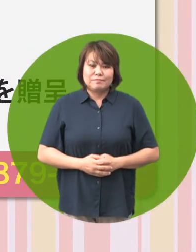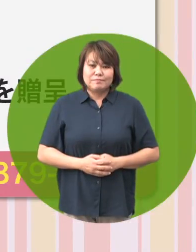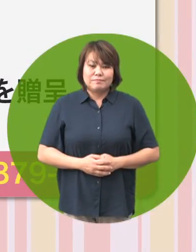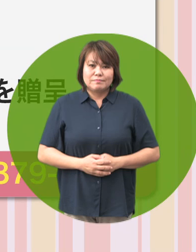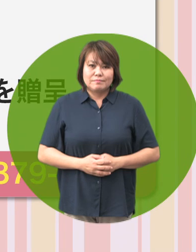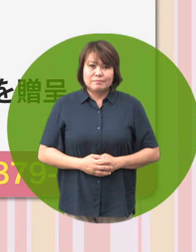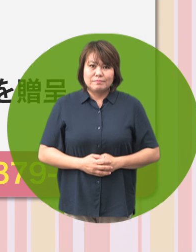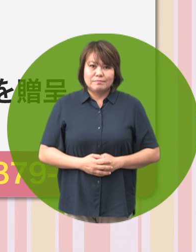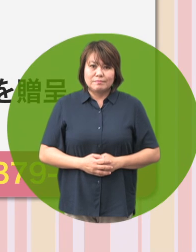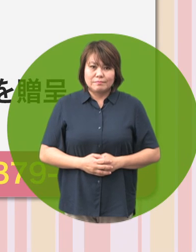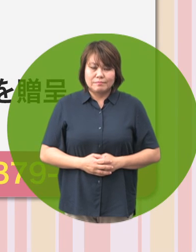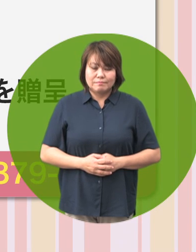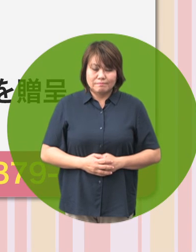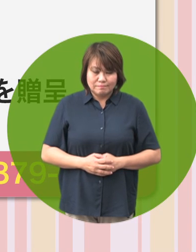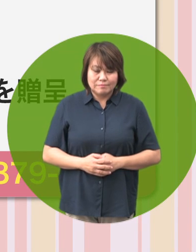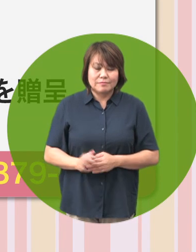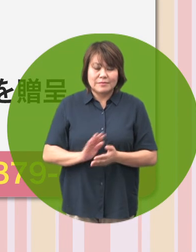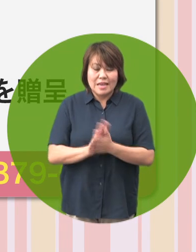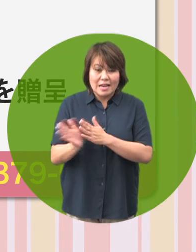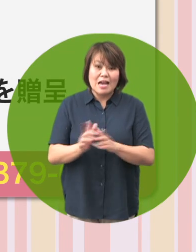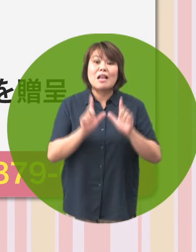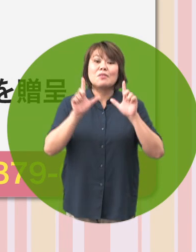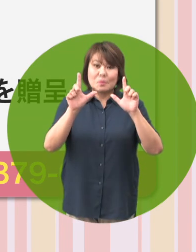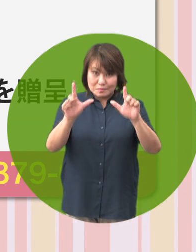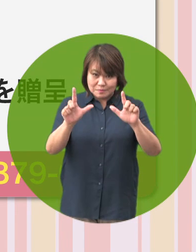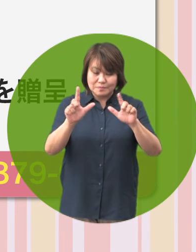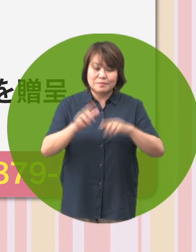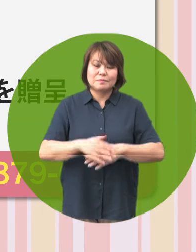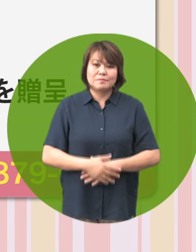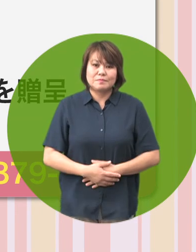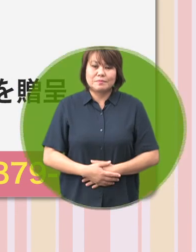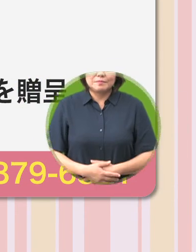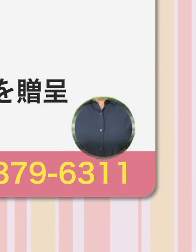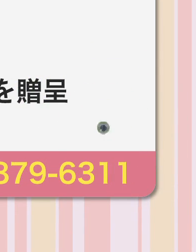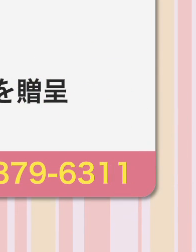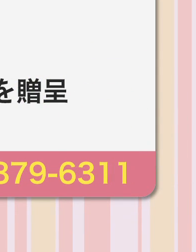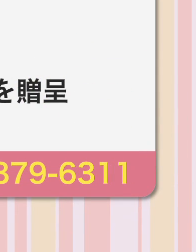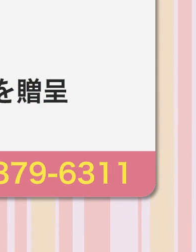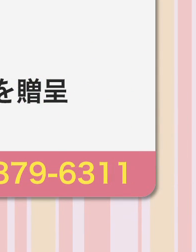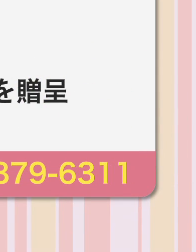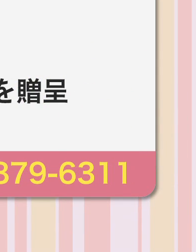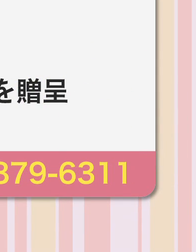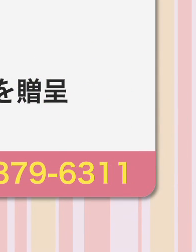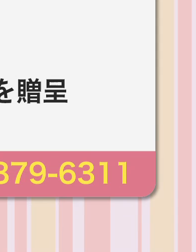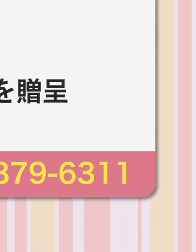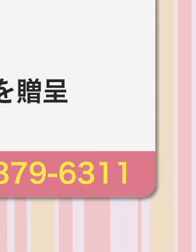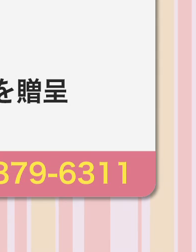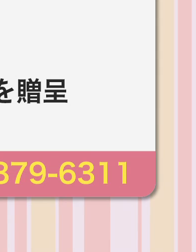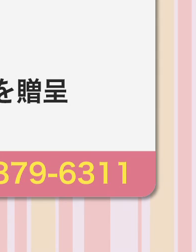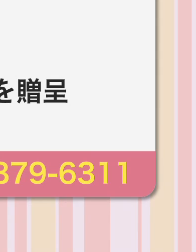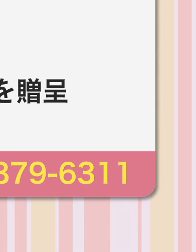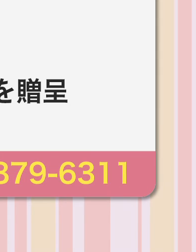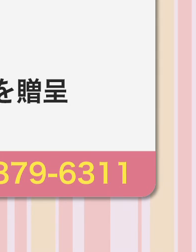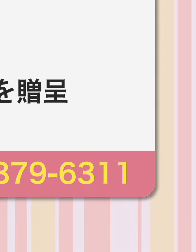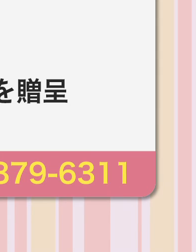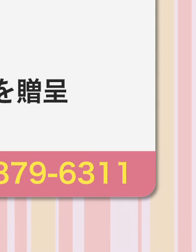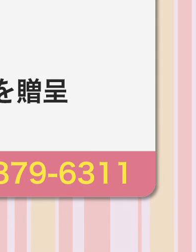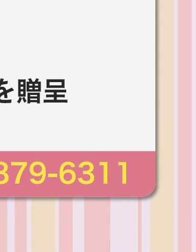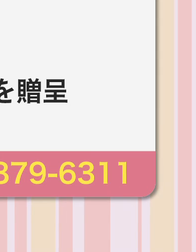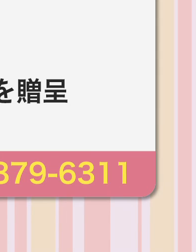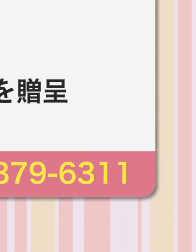ましょう続いて県からのお知らせです沖縄県保険医療福祉事業団では沖縄グリーン